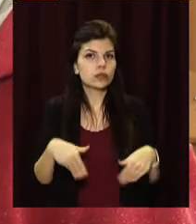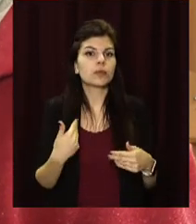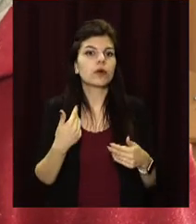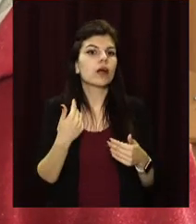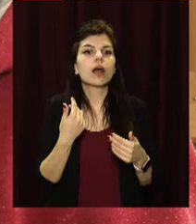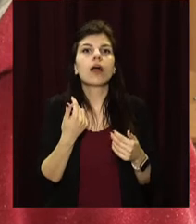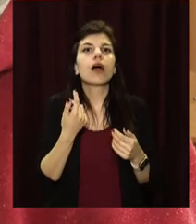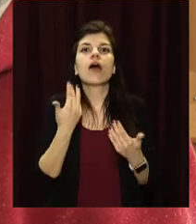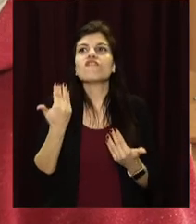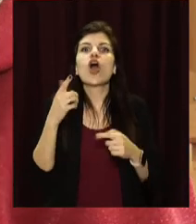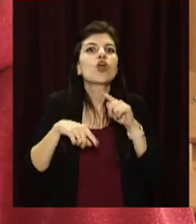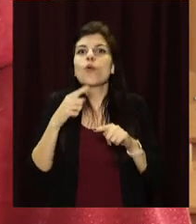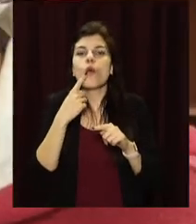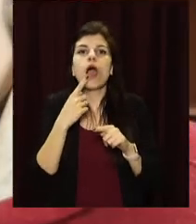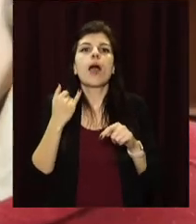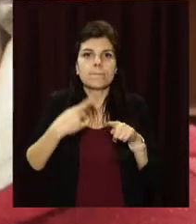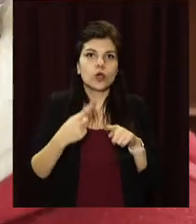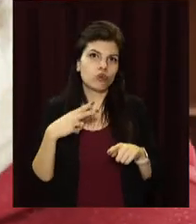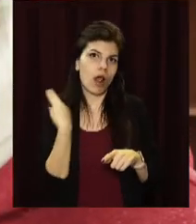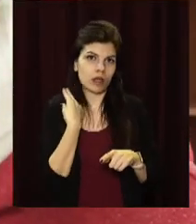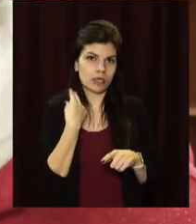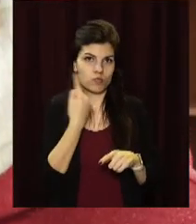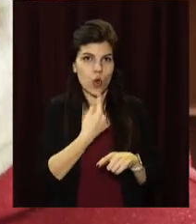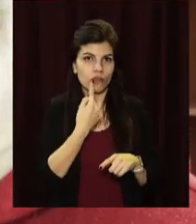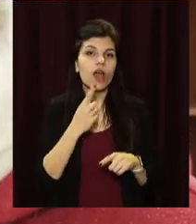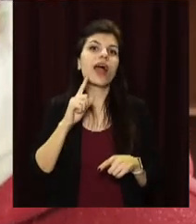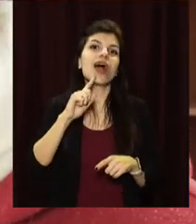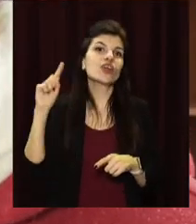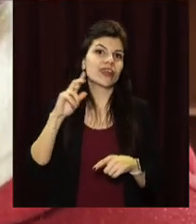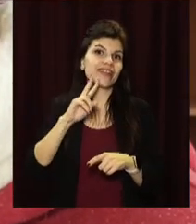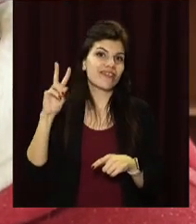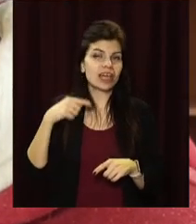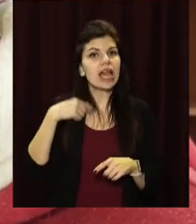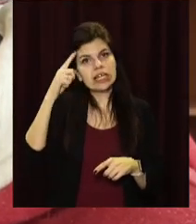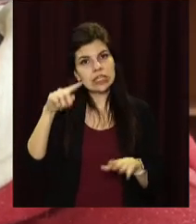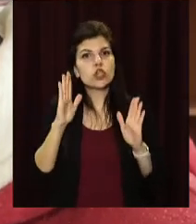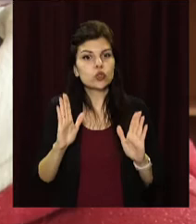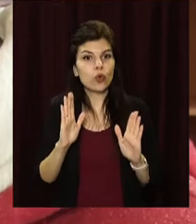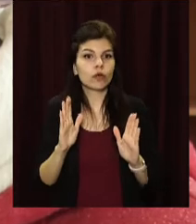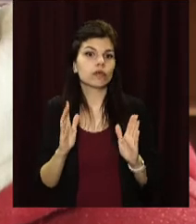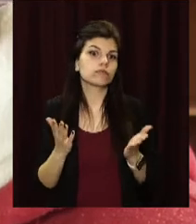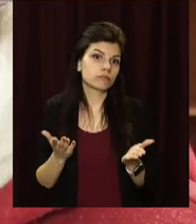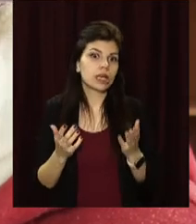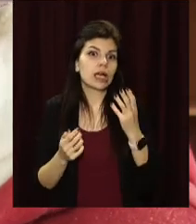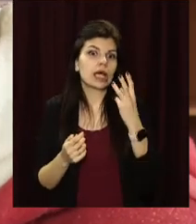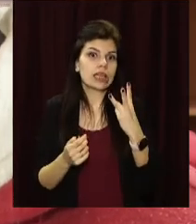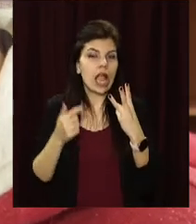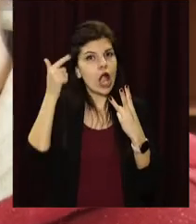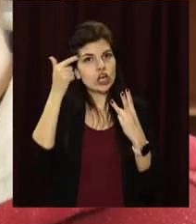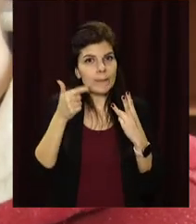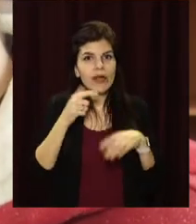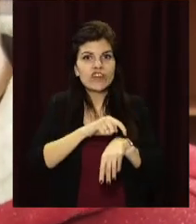його рідну мову, та хоча б англійську. Рік-два тому я знав лише 3 граматичних